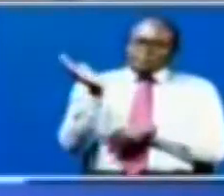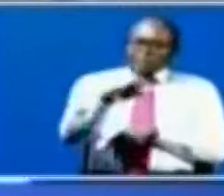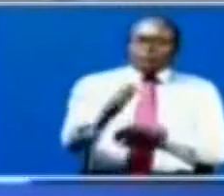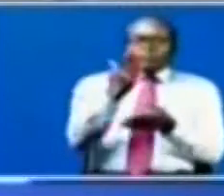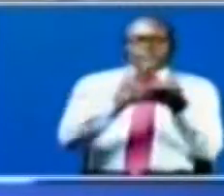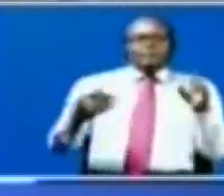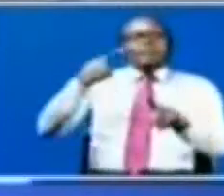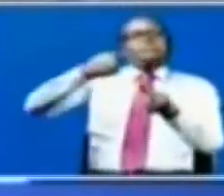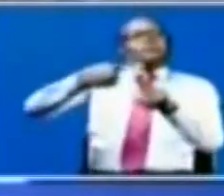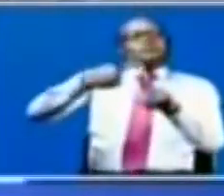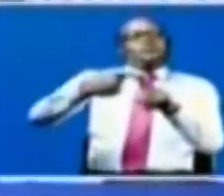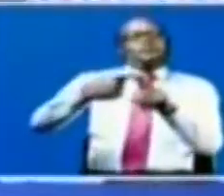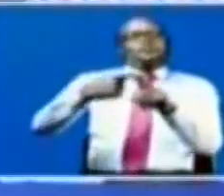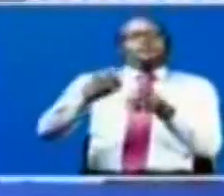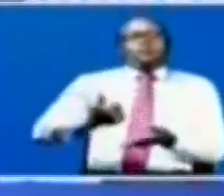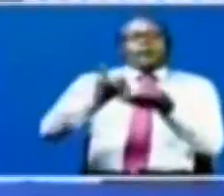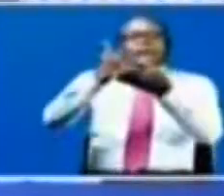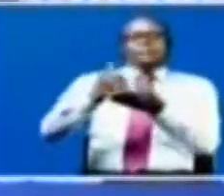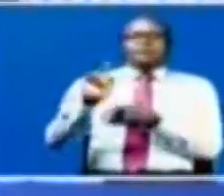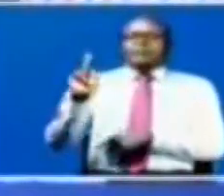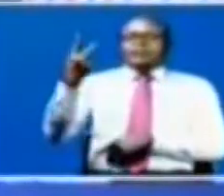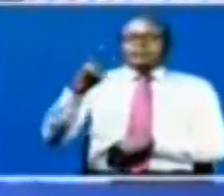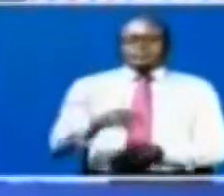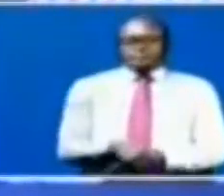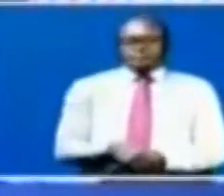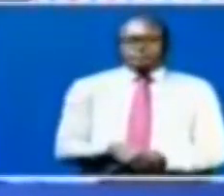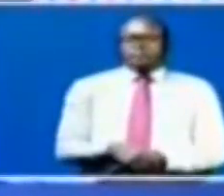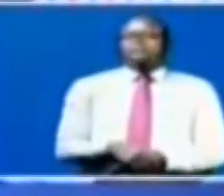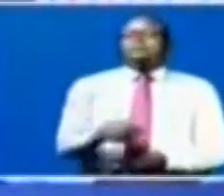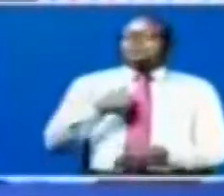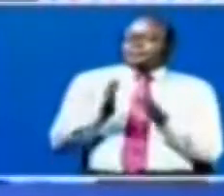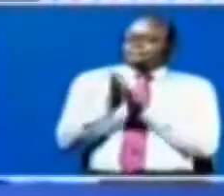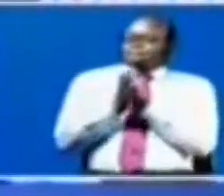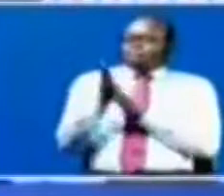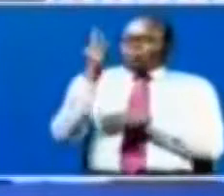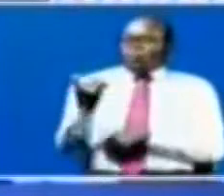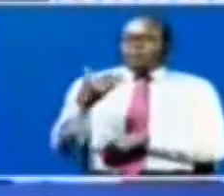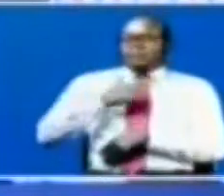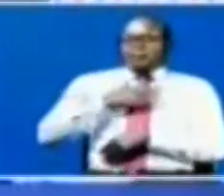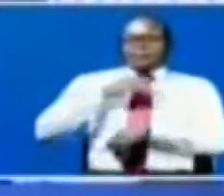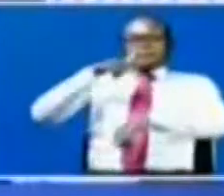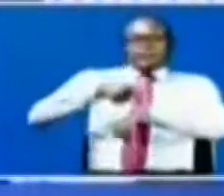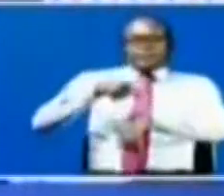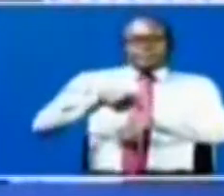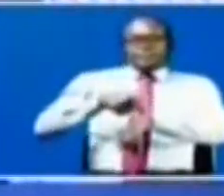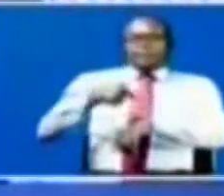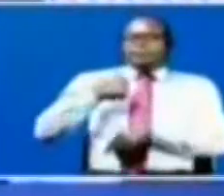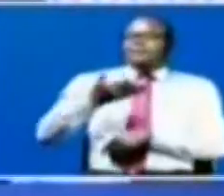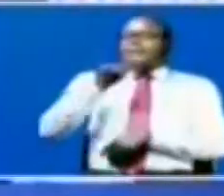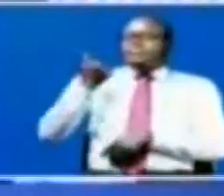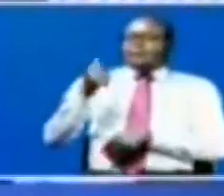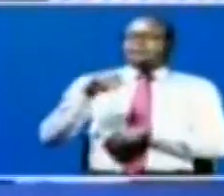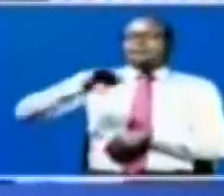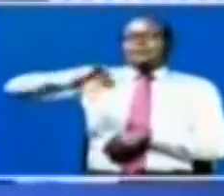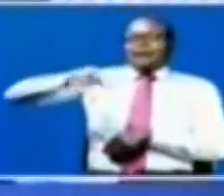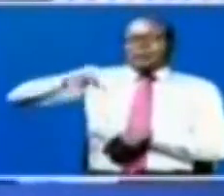hapo katika nchi, kujenga nchi yetu. I'm very envious, Bwana Governor, because in my time, I was the best in the county, then